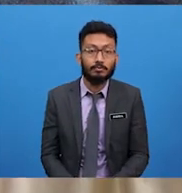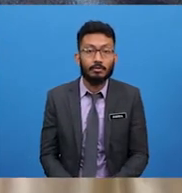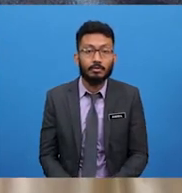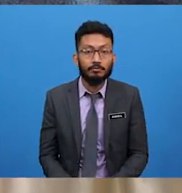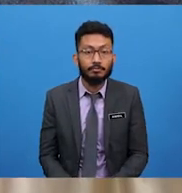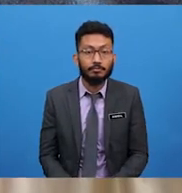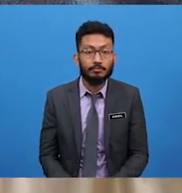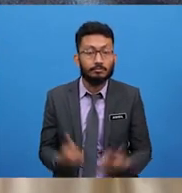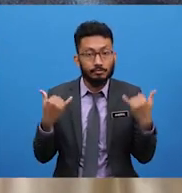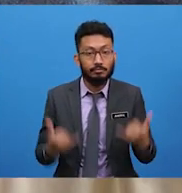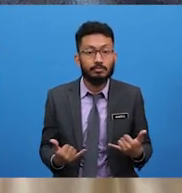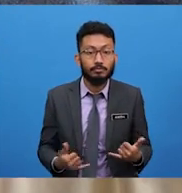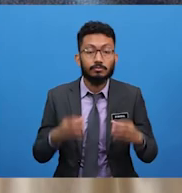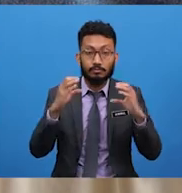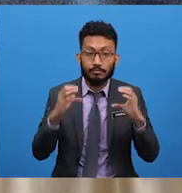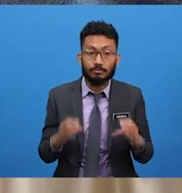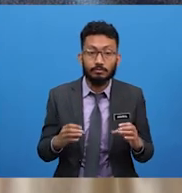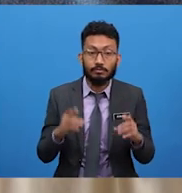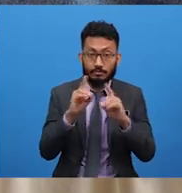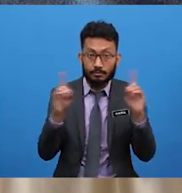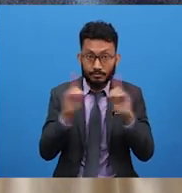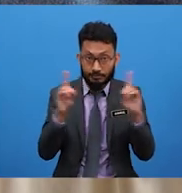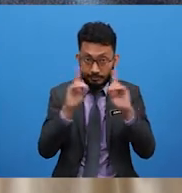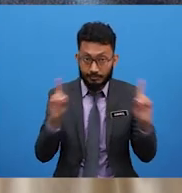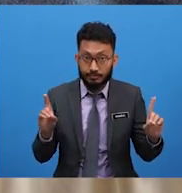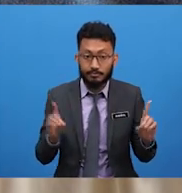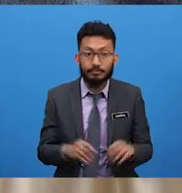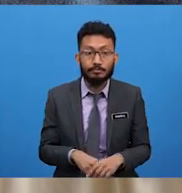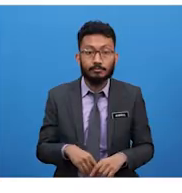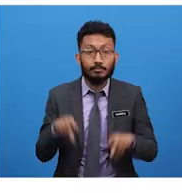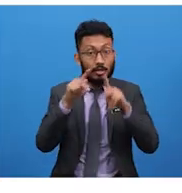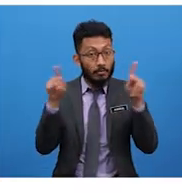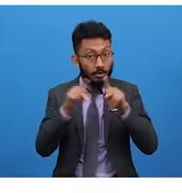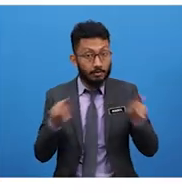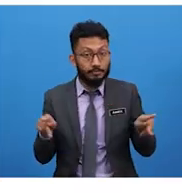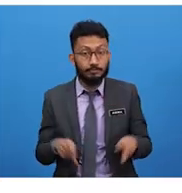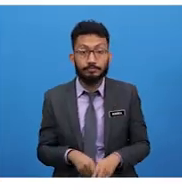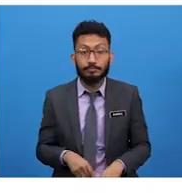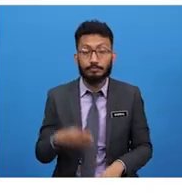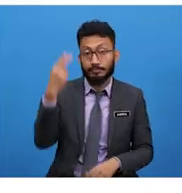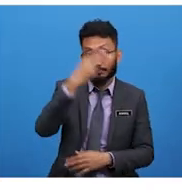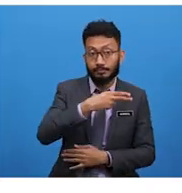cikgu tunjukkan pula cara mendraft pola bahagian badan hadapan.